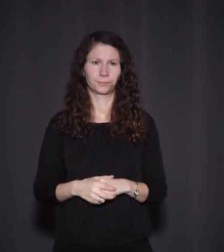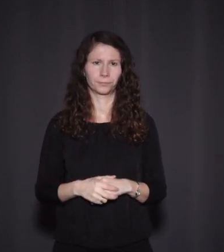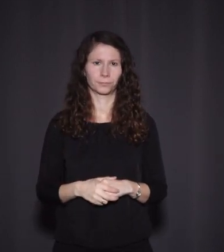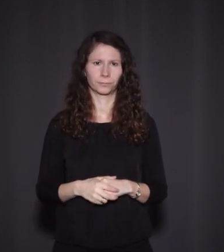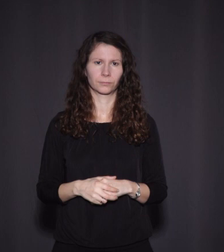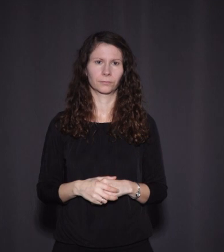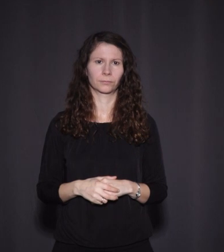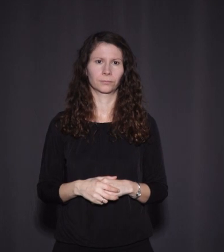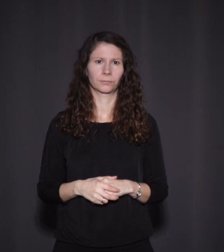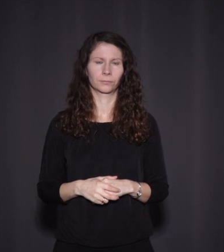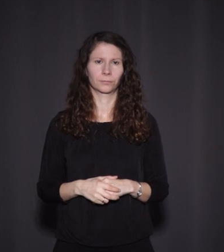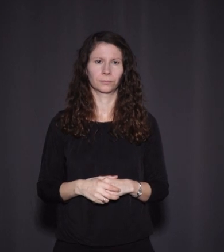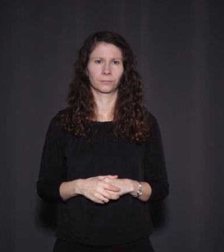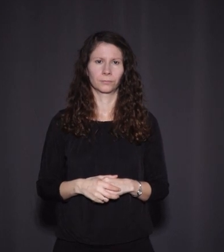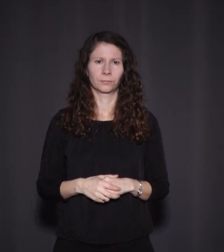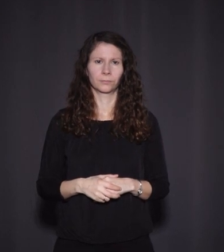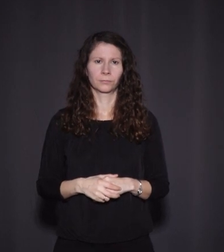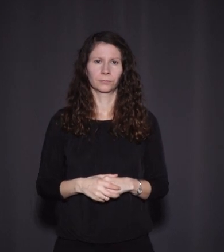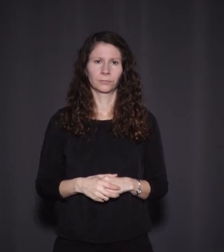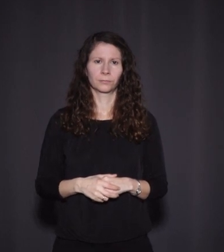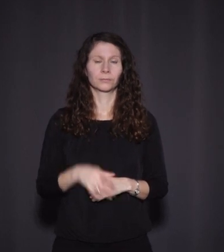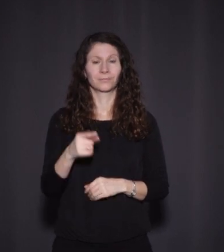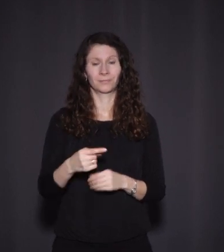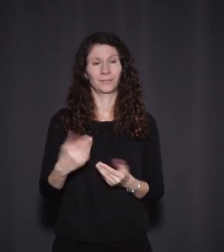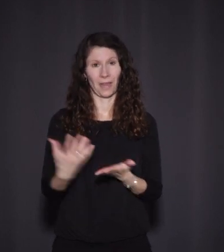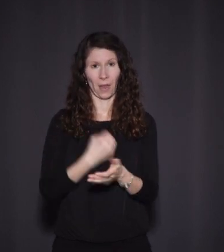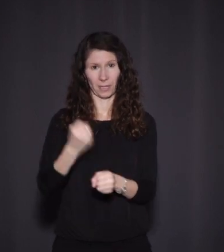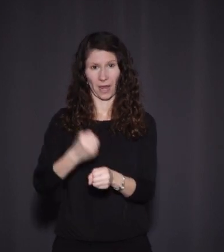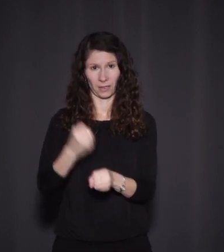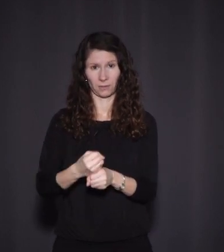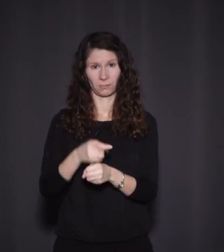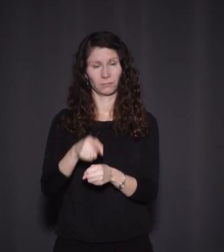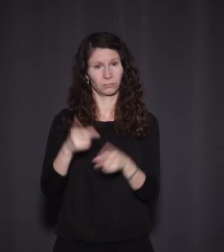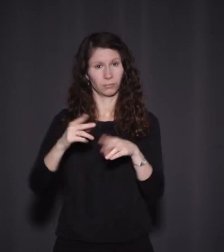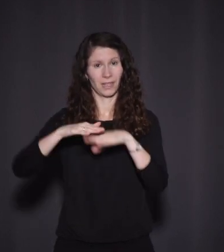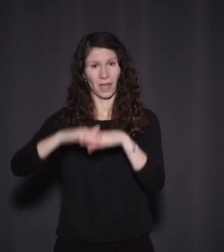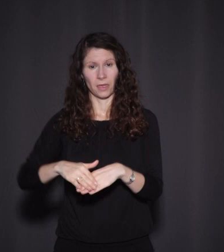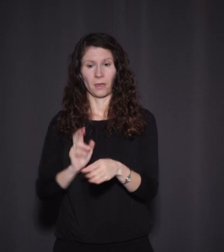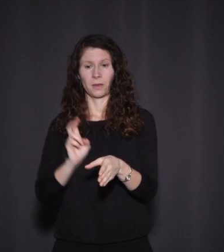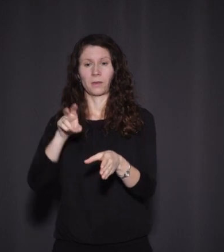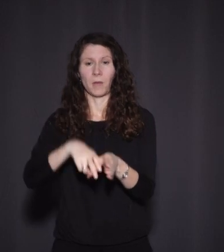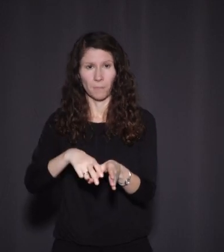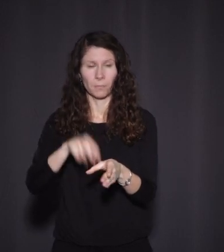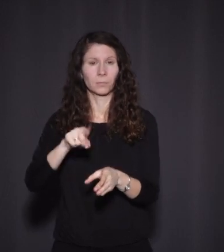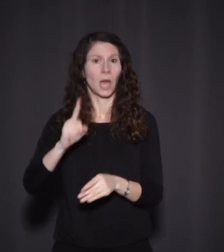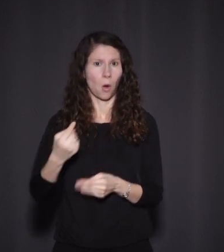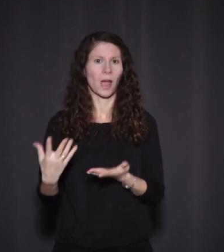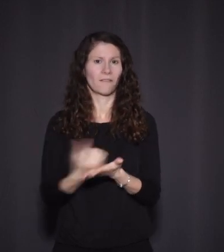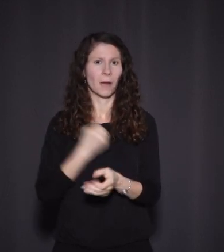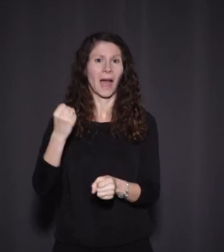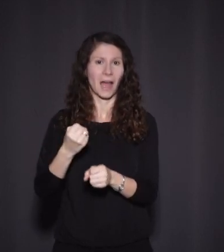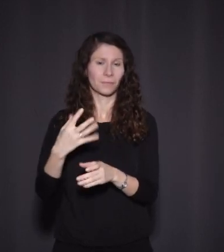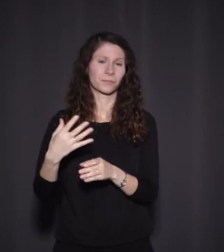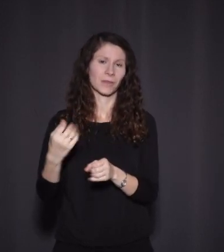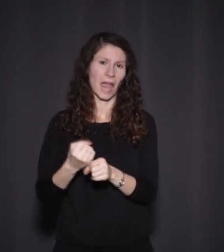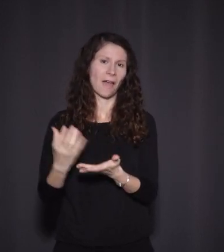nur bei den Erwerbstätigen fällt mit dem Eintritt in den Ruhestand auch Erwerbseinkommen weg,